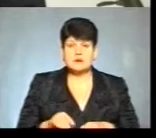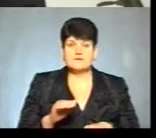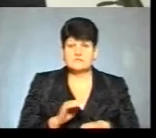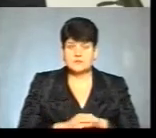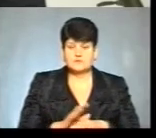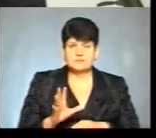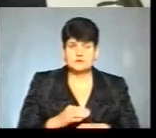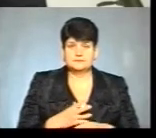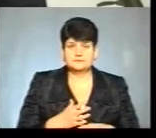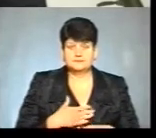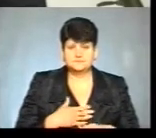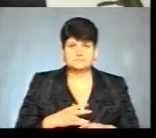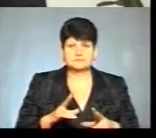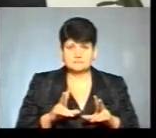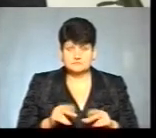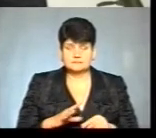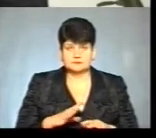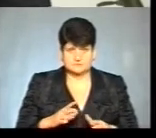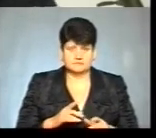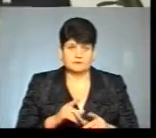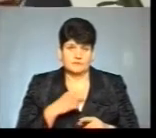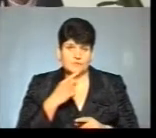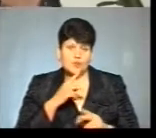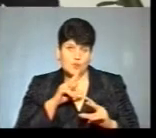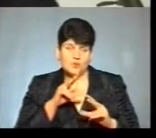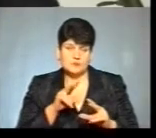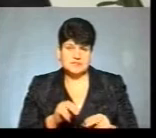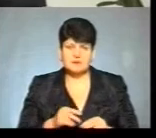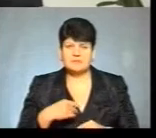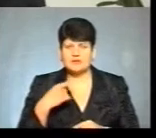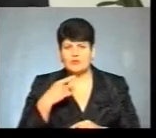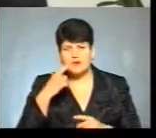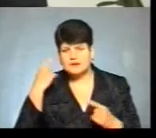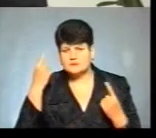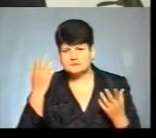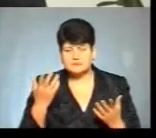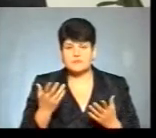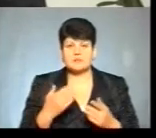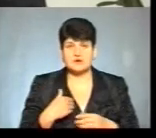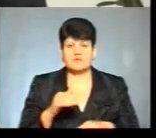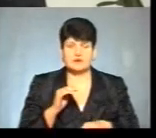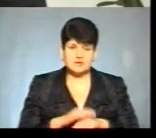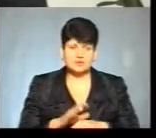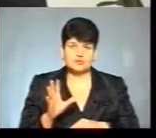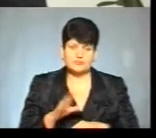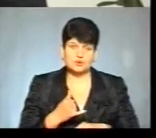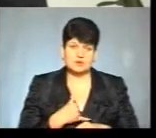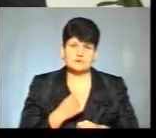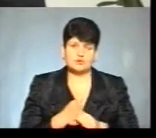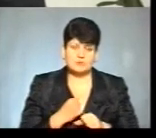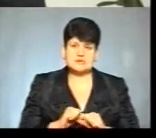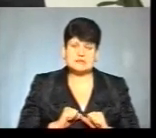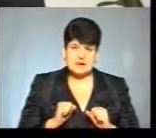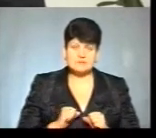всі наші обіцянки, які ми давали, ми їх не давали, хто зна що там, так, вони фактично десь всі в нас в роботі, ми стараємося над